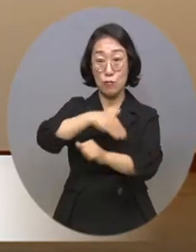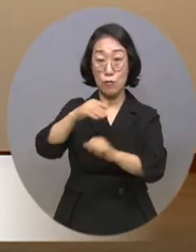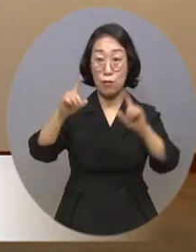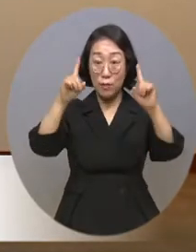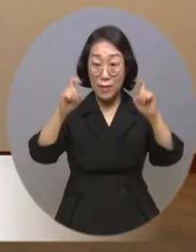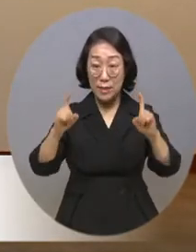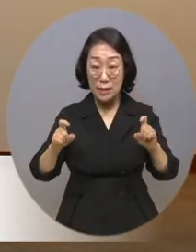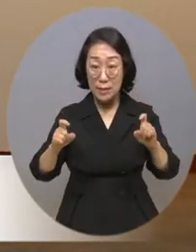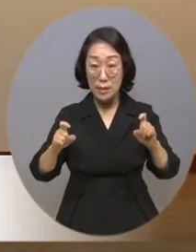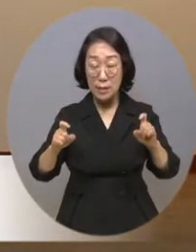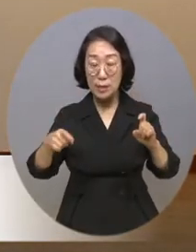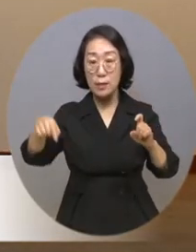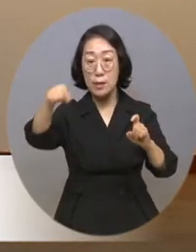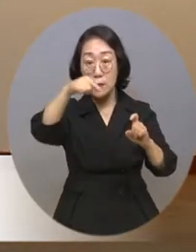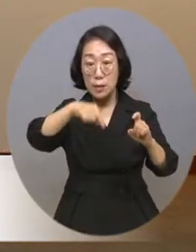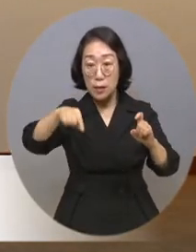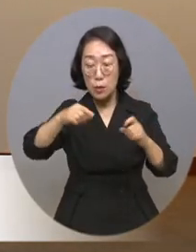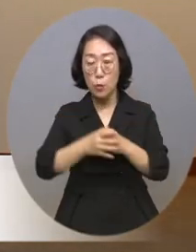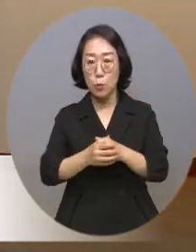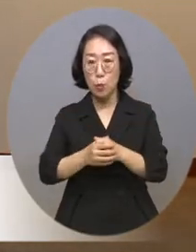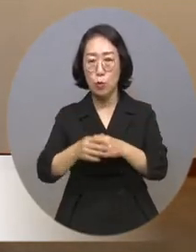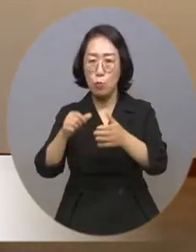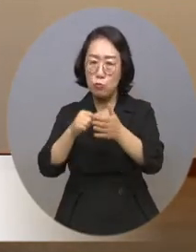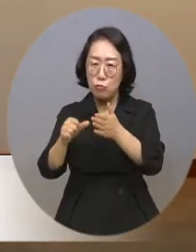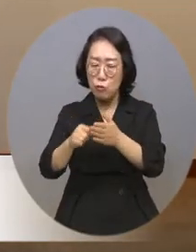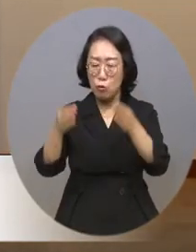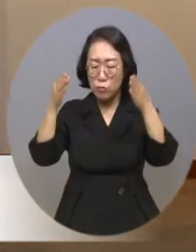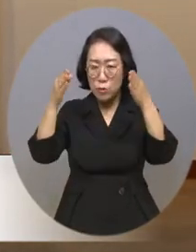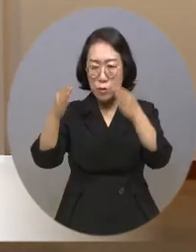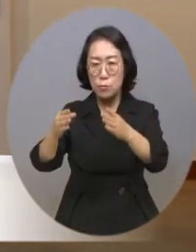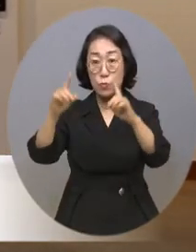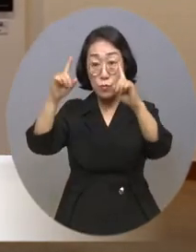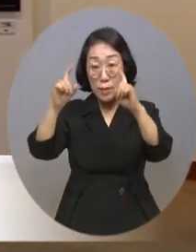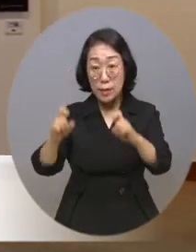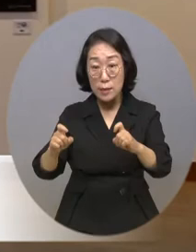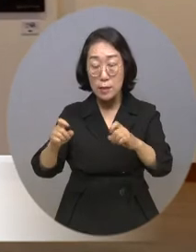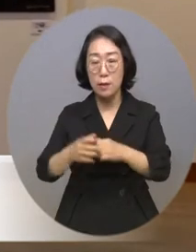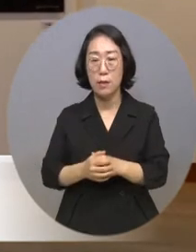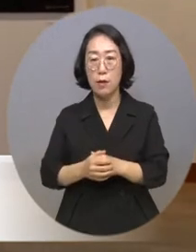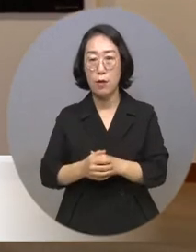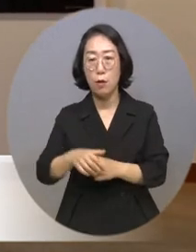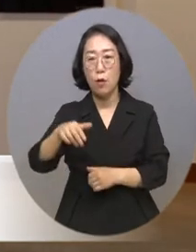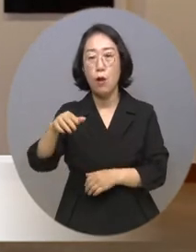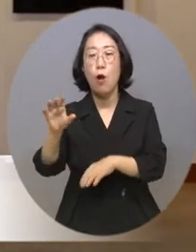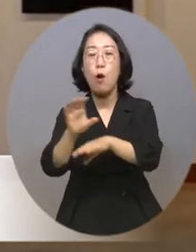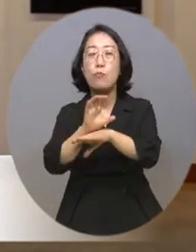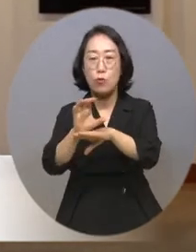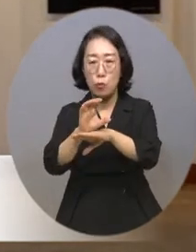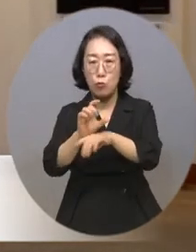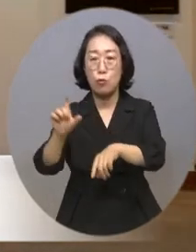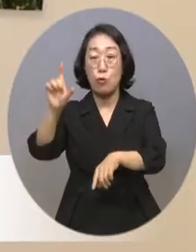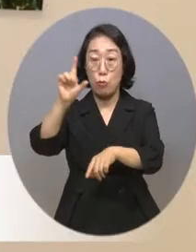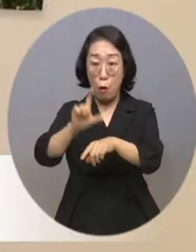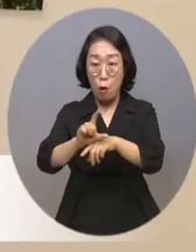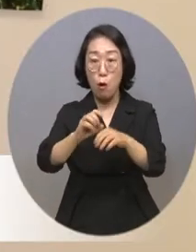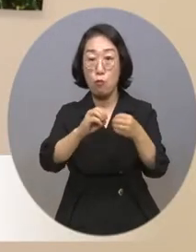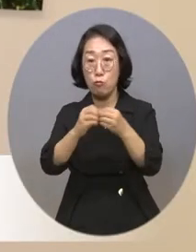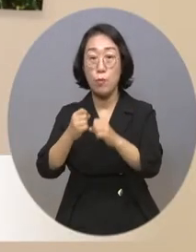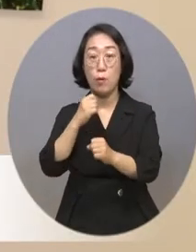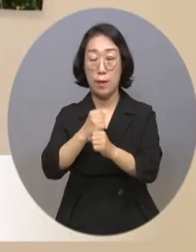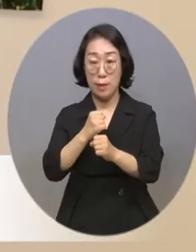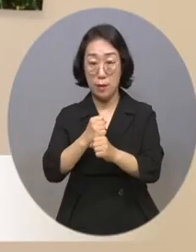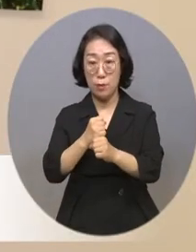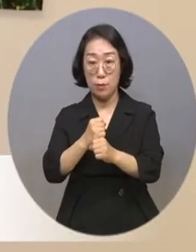데 그 풍경이 라든지 정문 사진 속의 그러다가 그걸 컴퓨터 그래픽을 통해 가지고 뭐